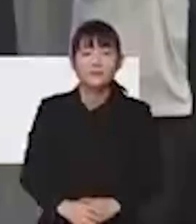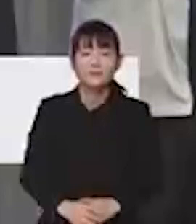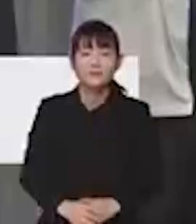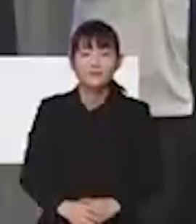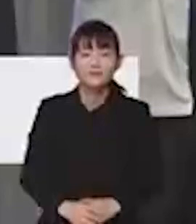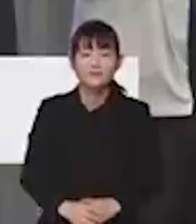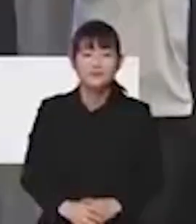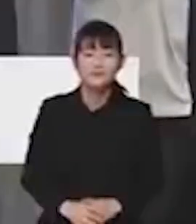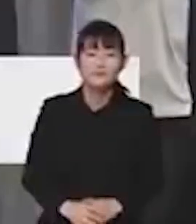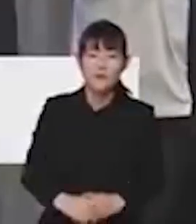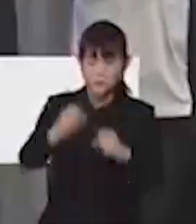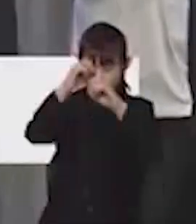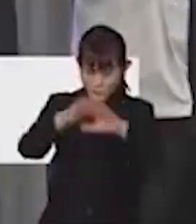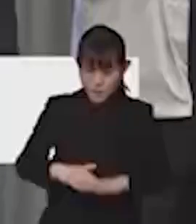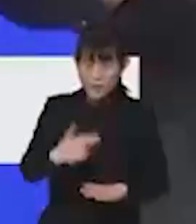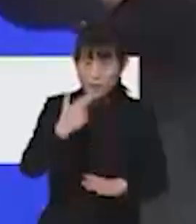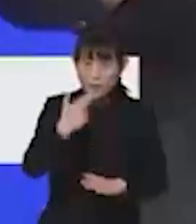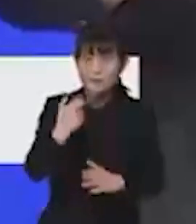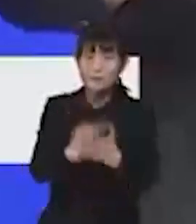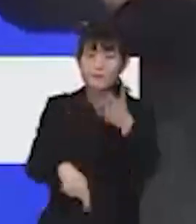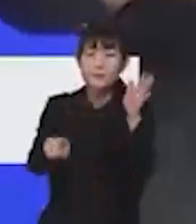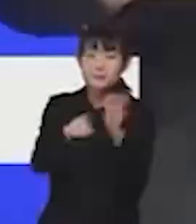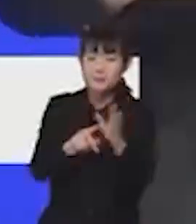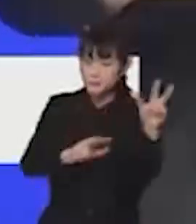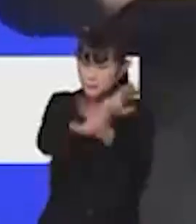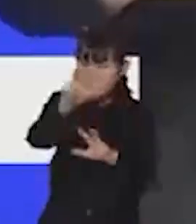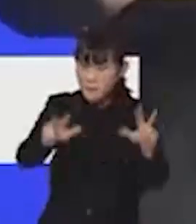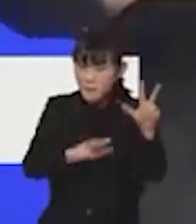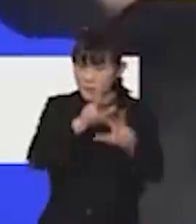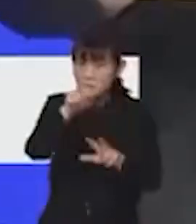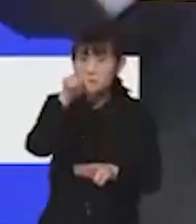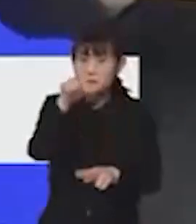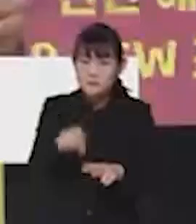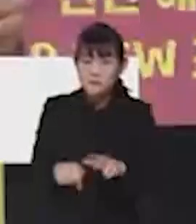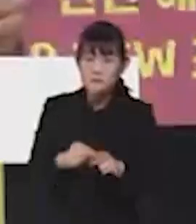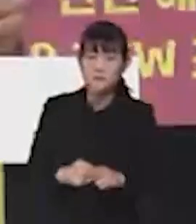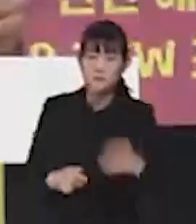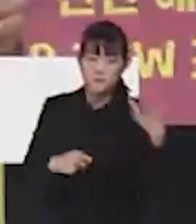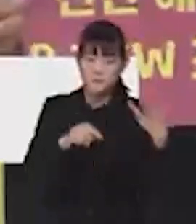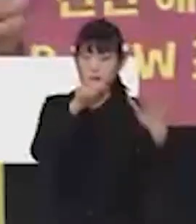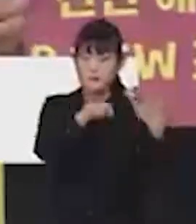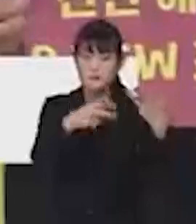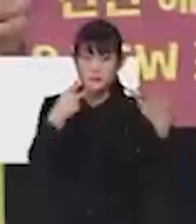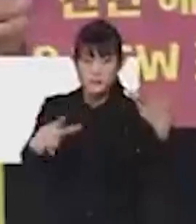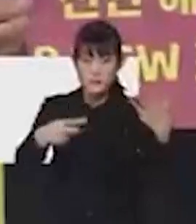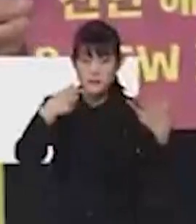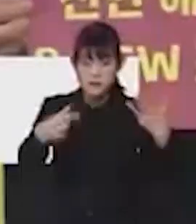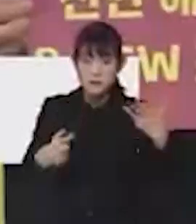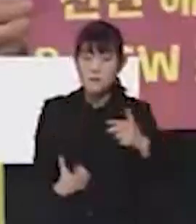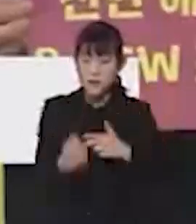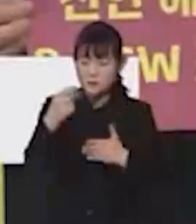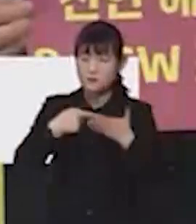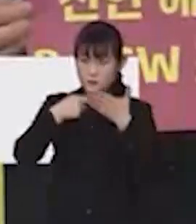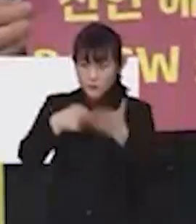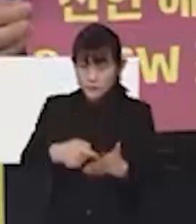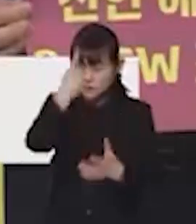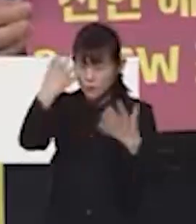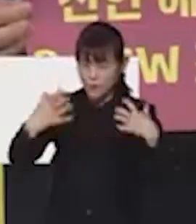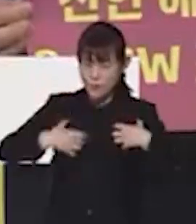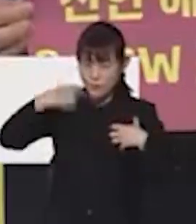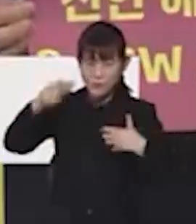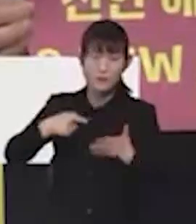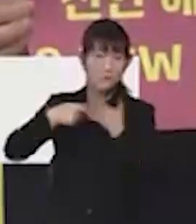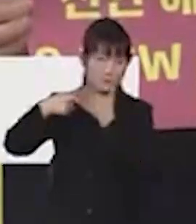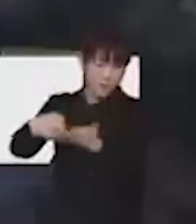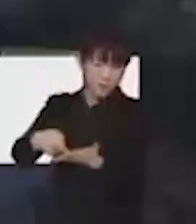발동투자가 무산되지 않도록 신안 해상풍력 8.2기가와트를 즉시 추진할 것을 정부에